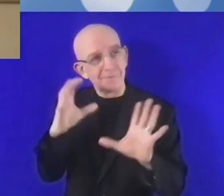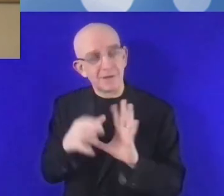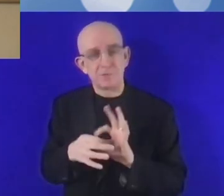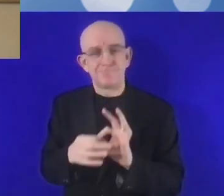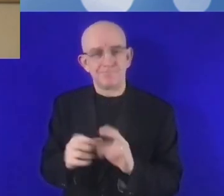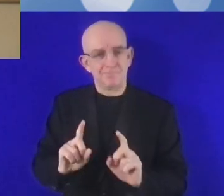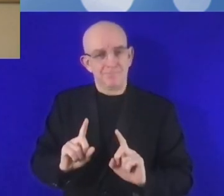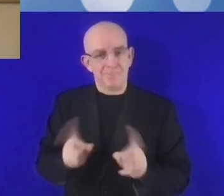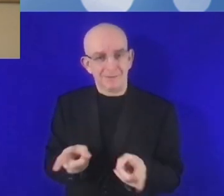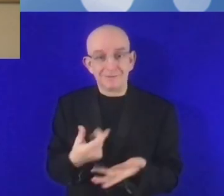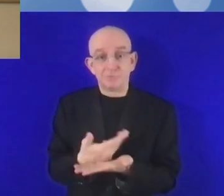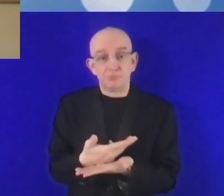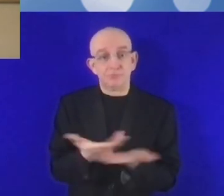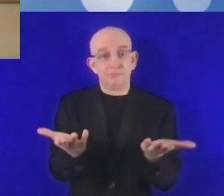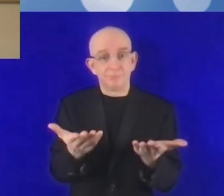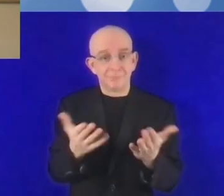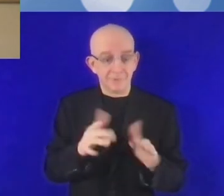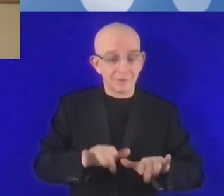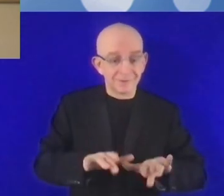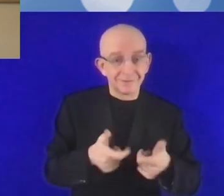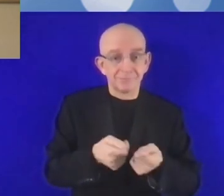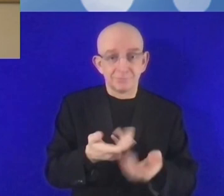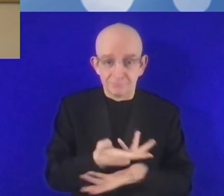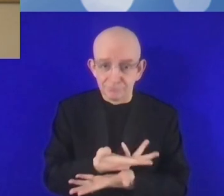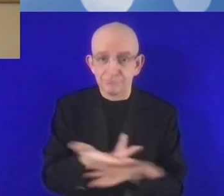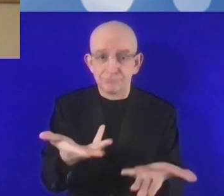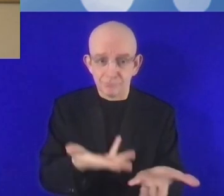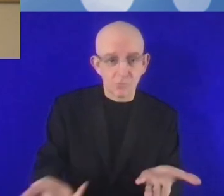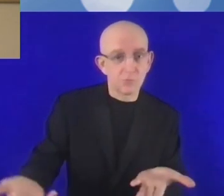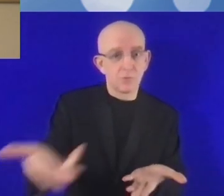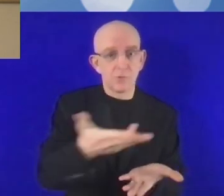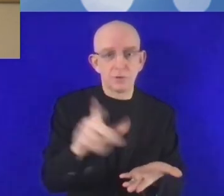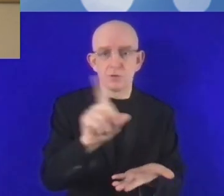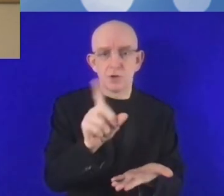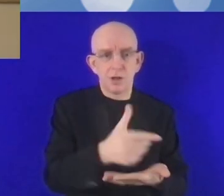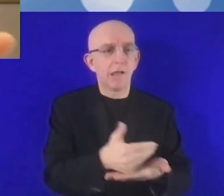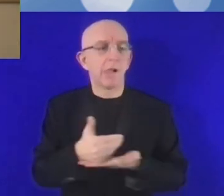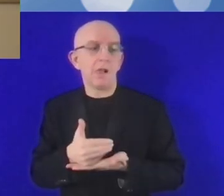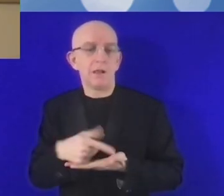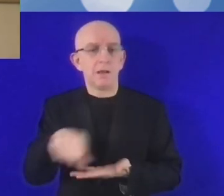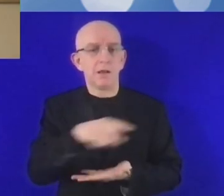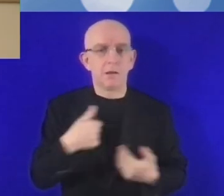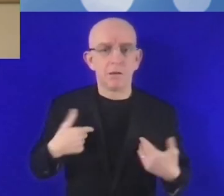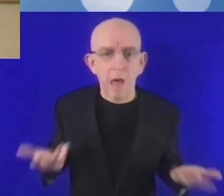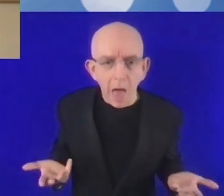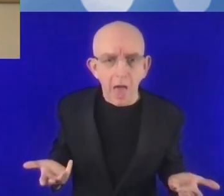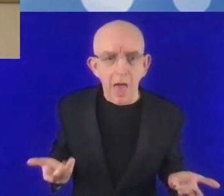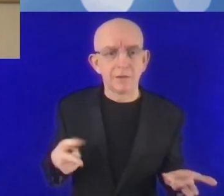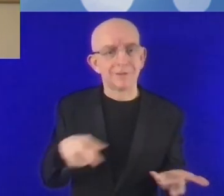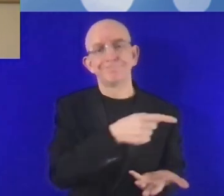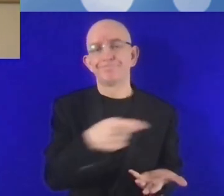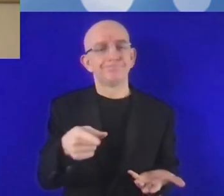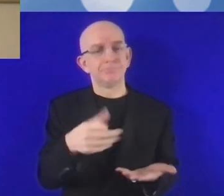считаем, что интернет должен быть открытым, обеспечивать свободное прохождение данных, но мы также хотим заботиться